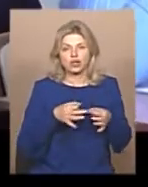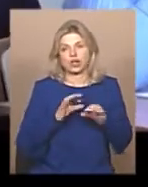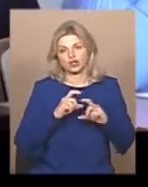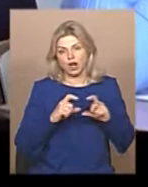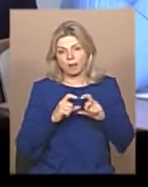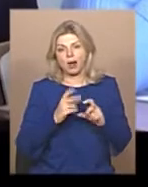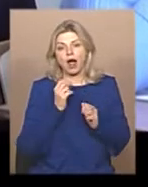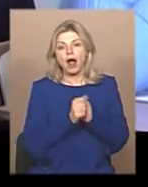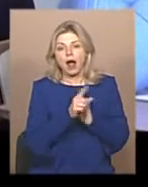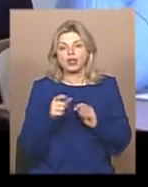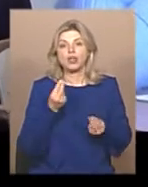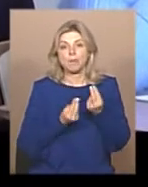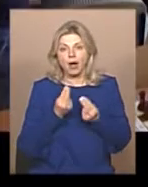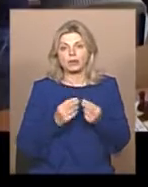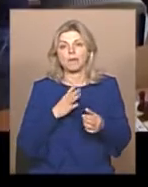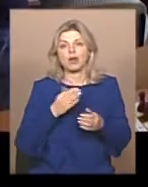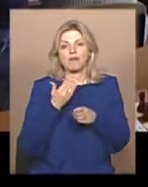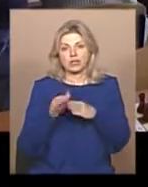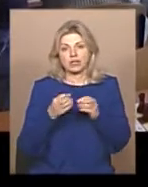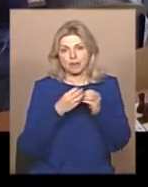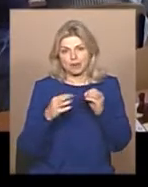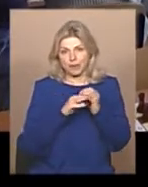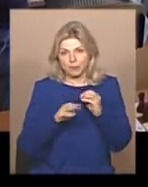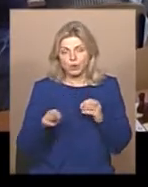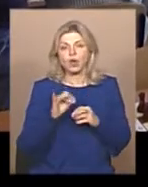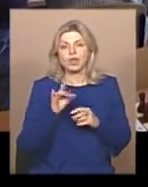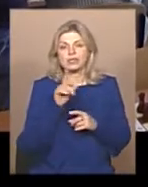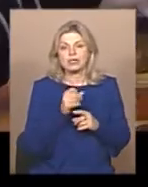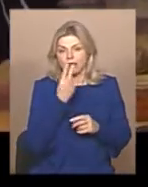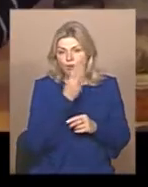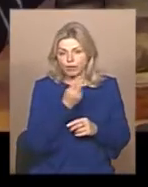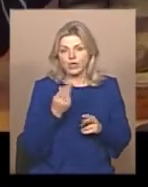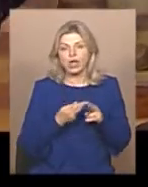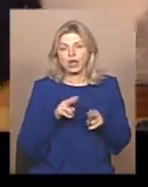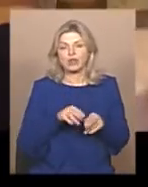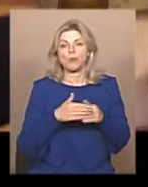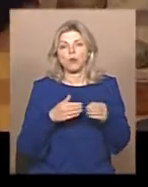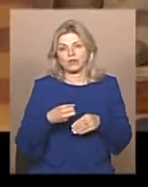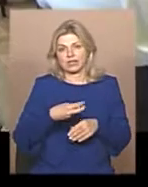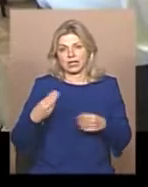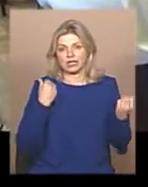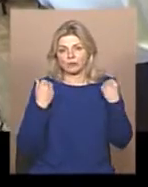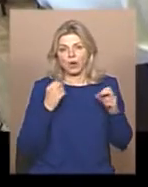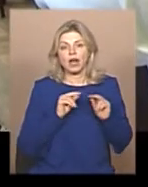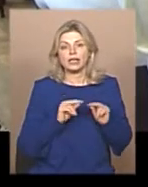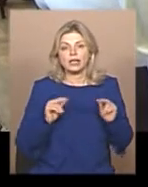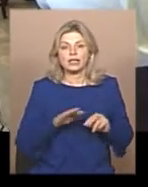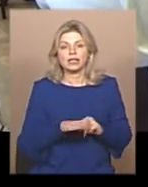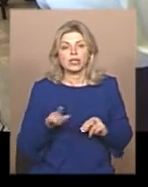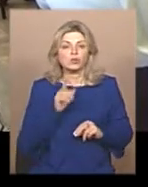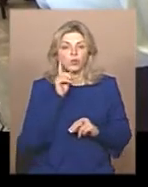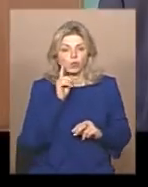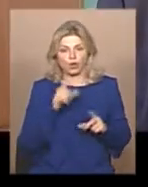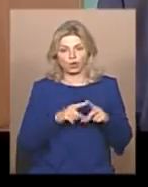судді виділили по 15 хвилин. Оцінювали та слідкували за грою професійні спортсмени, викладачі дитячо-юнацької школи з